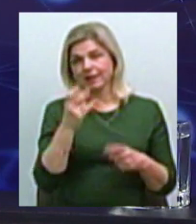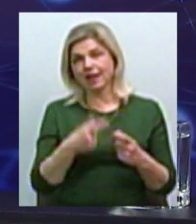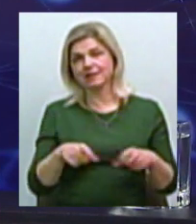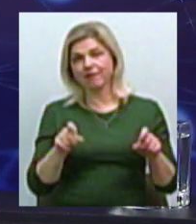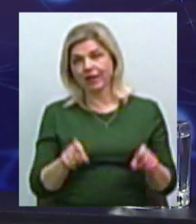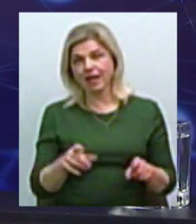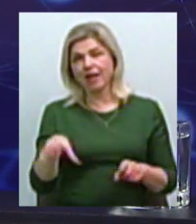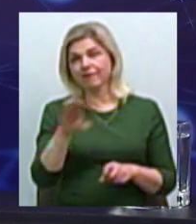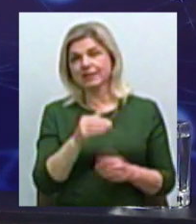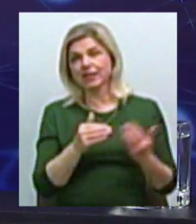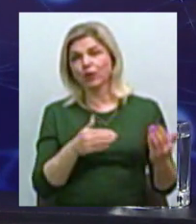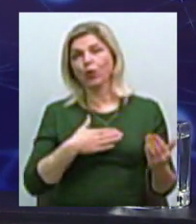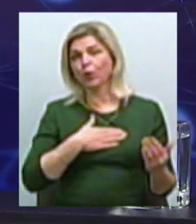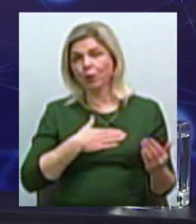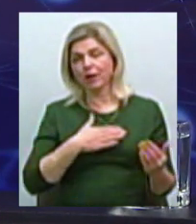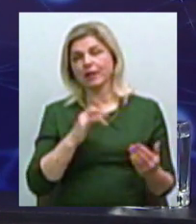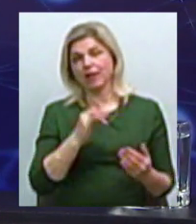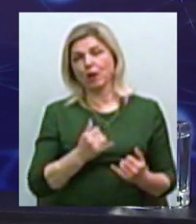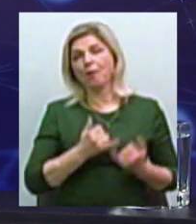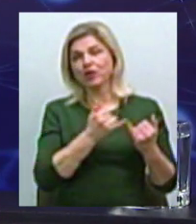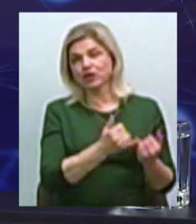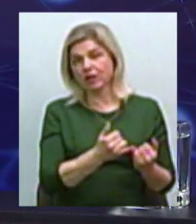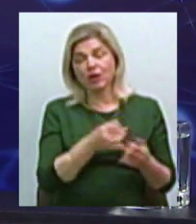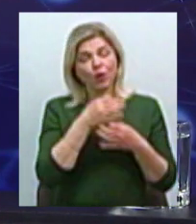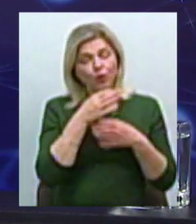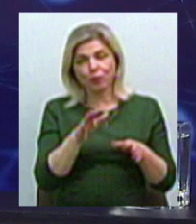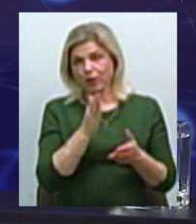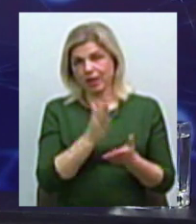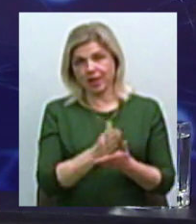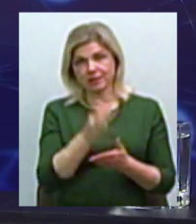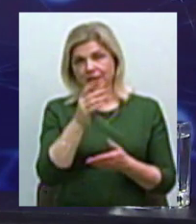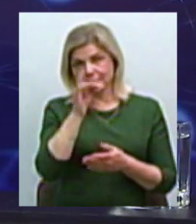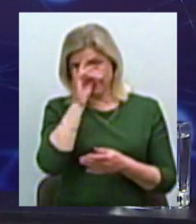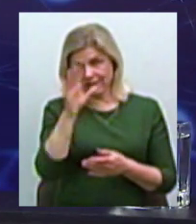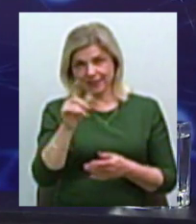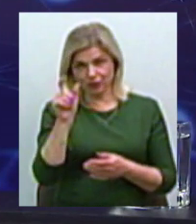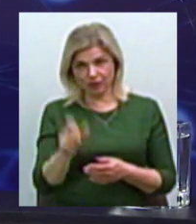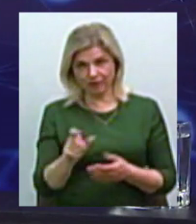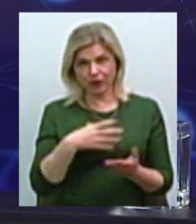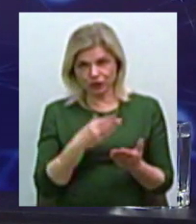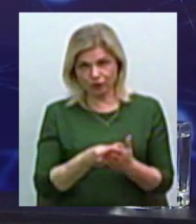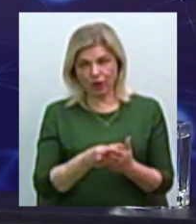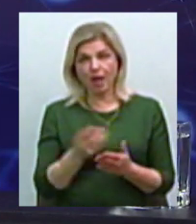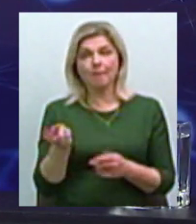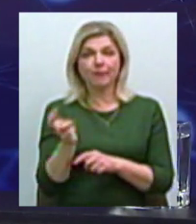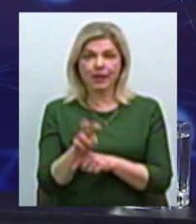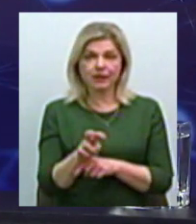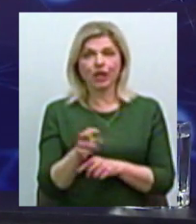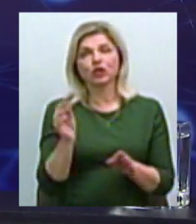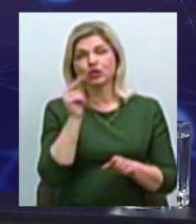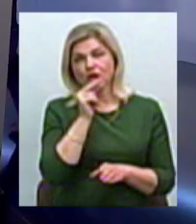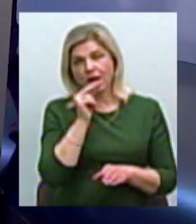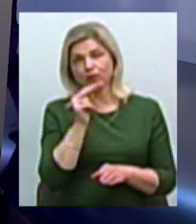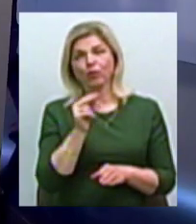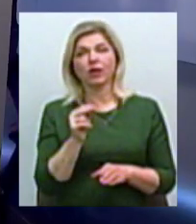люблять, поважають. Тобто зірки свої у кожному селі. І щоб діти могли, ведучий, оператор, прийти за чашечкою